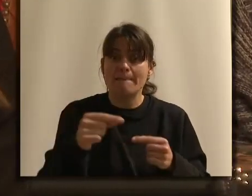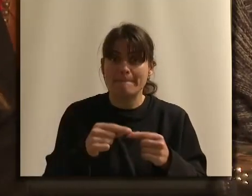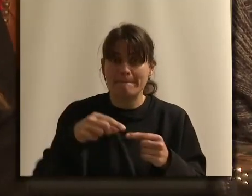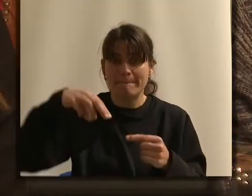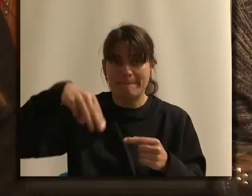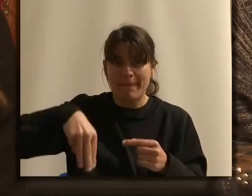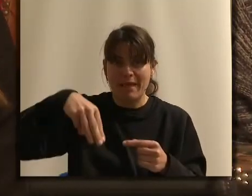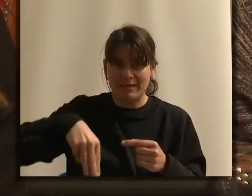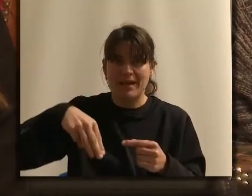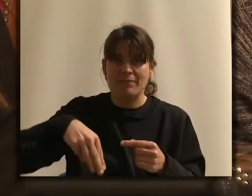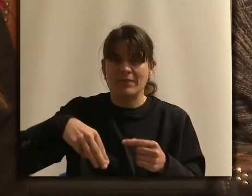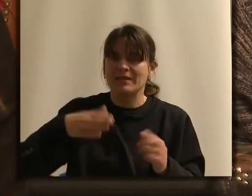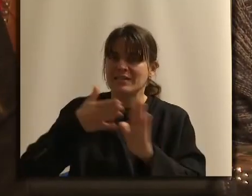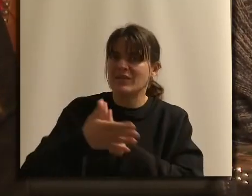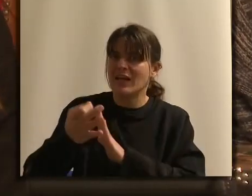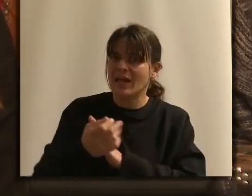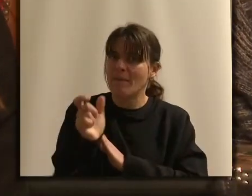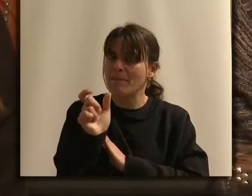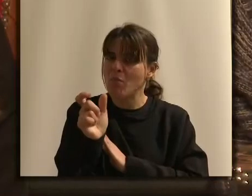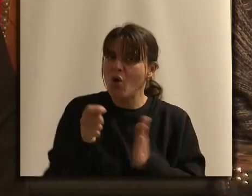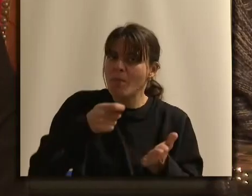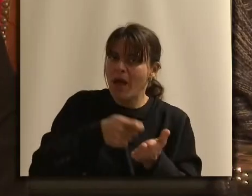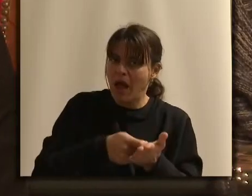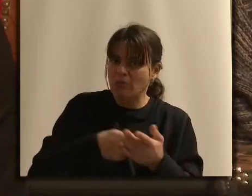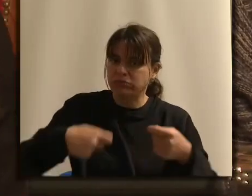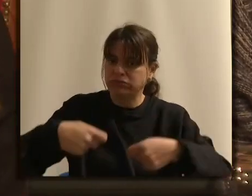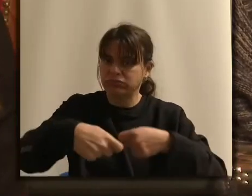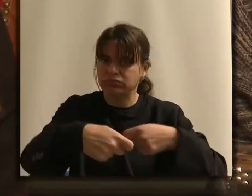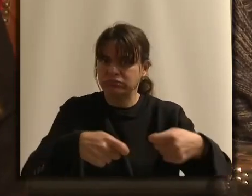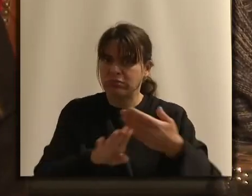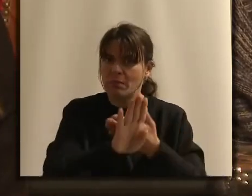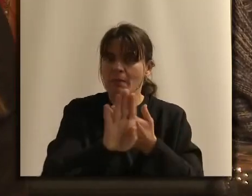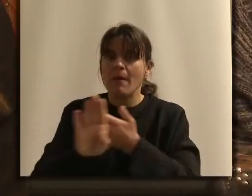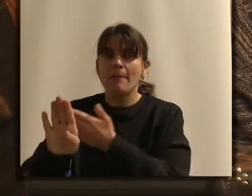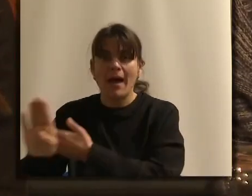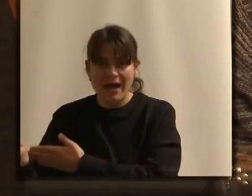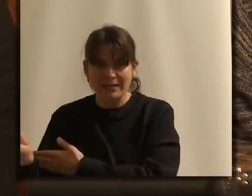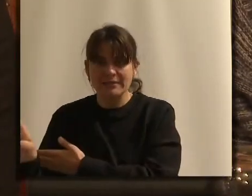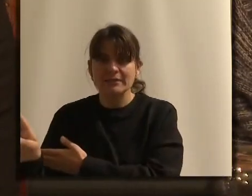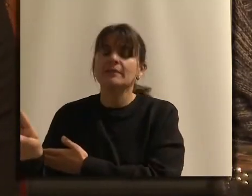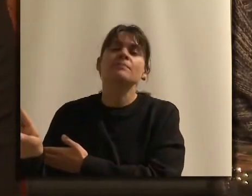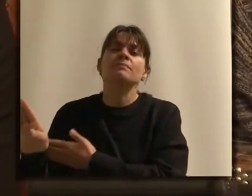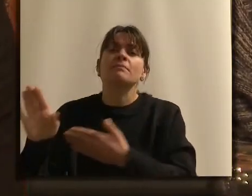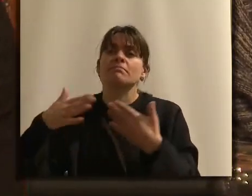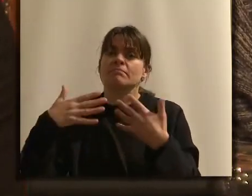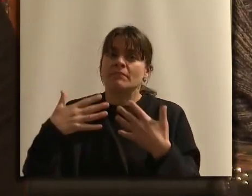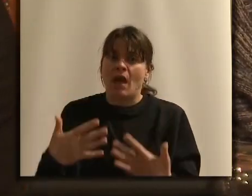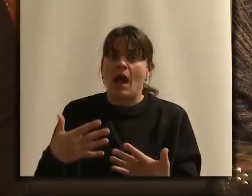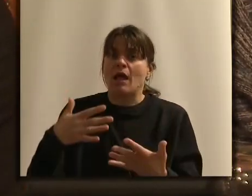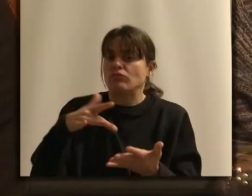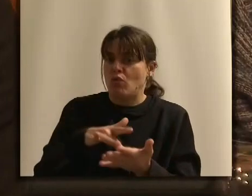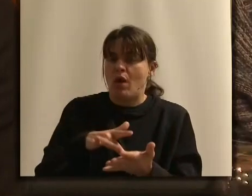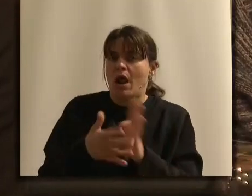a pagar un import pels veïns de 201,80 euros per metre lineal de façana, que és el que passa ara pel ple.